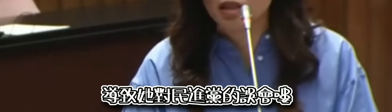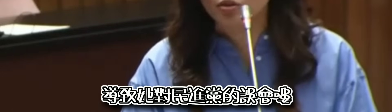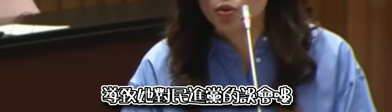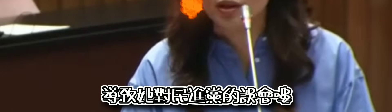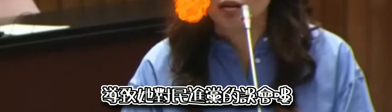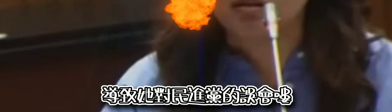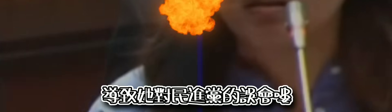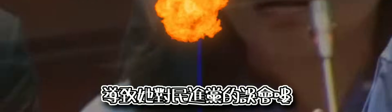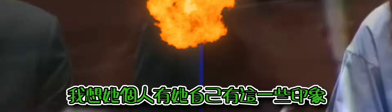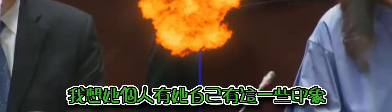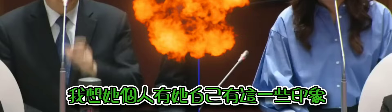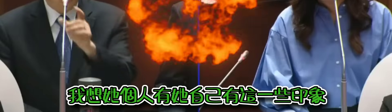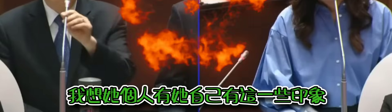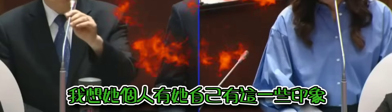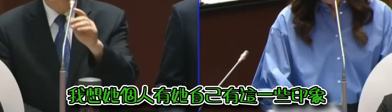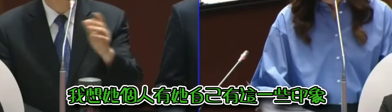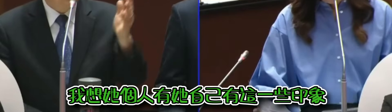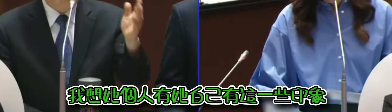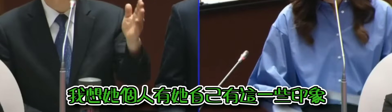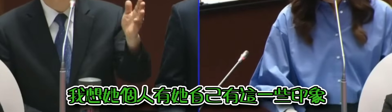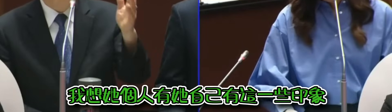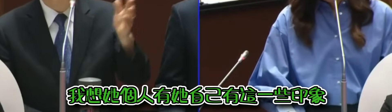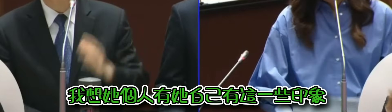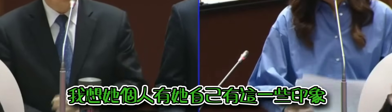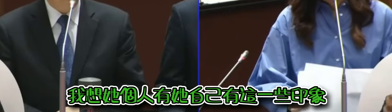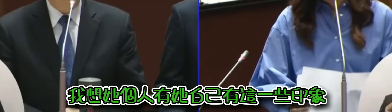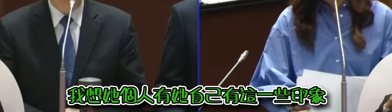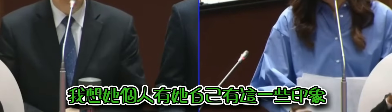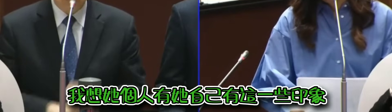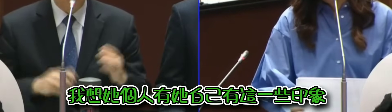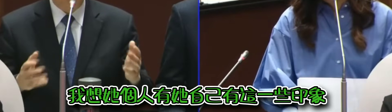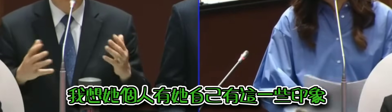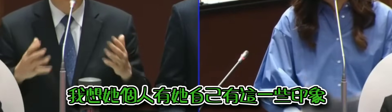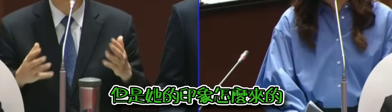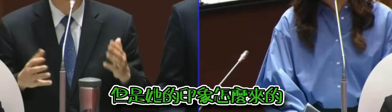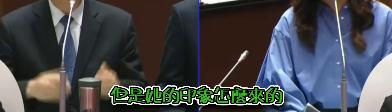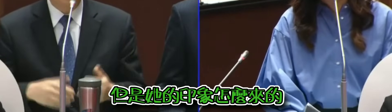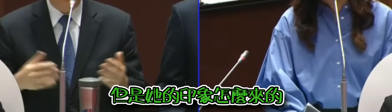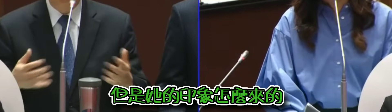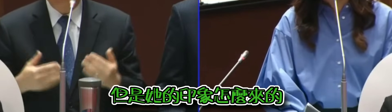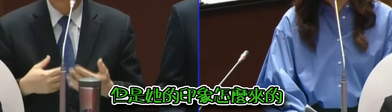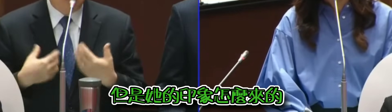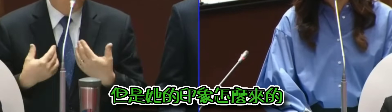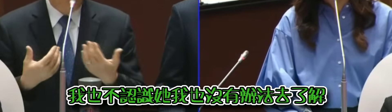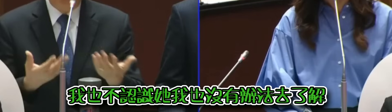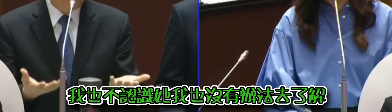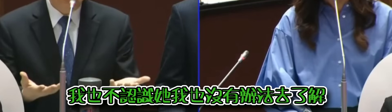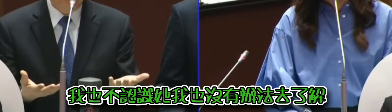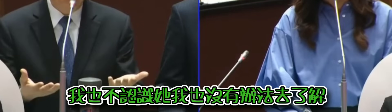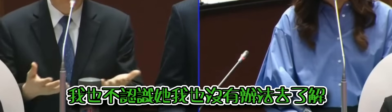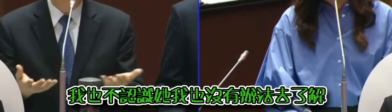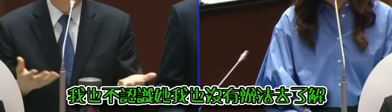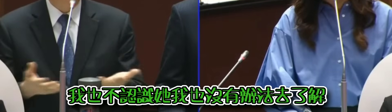他对民进党的误会了。 我想他个人有他自己的这一些印象了哈，但是他的印象怎么来，我